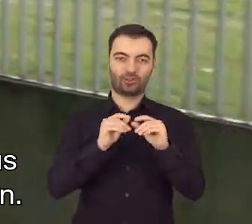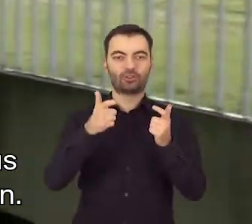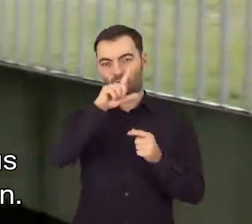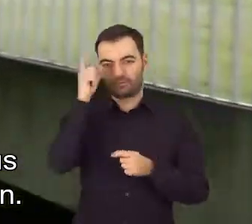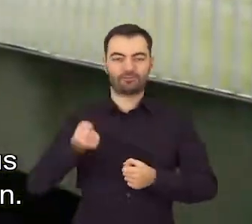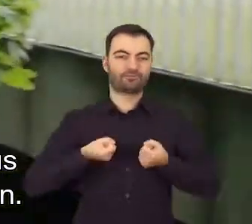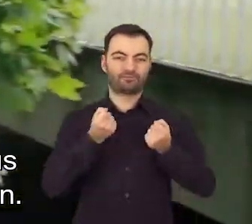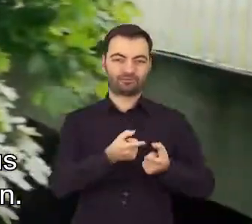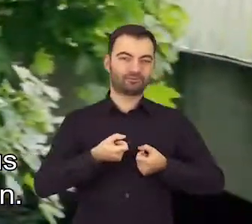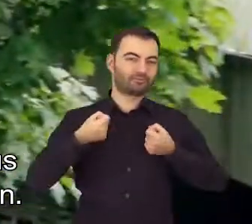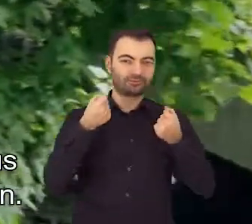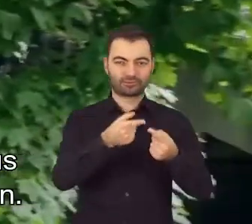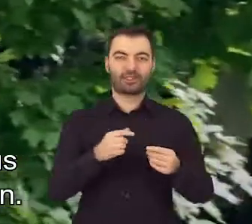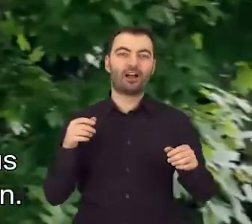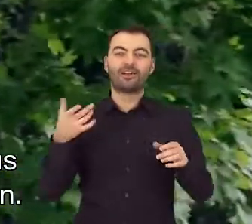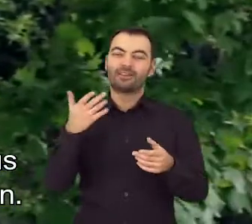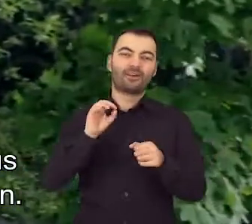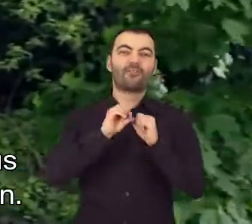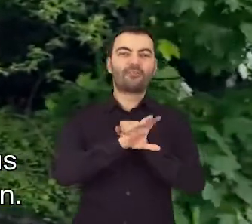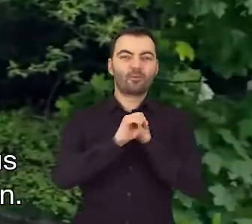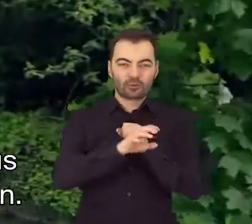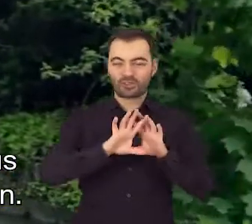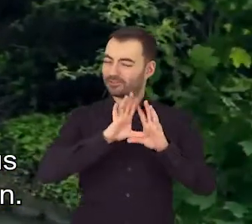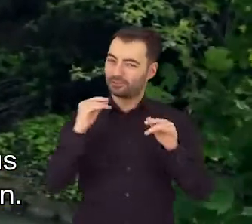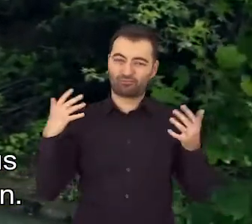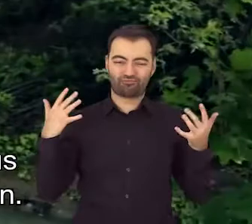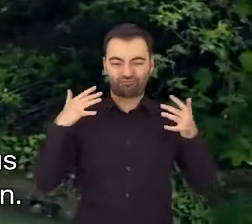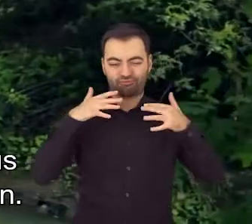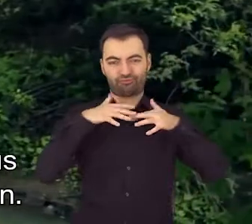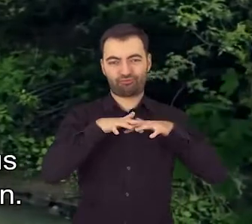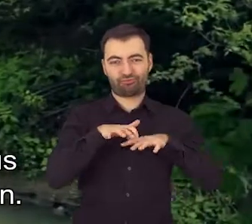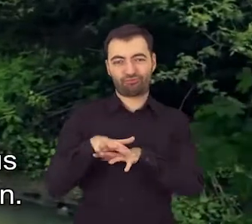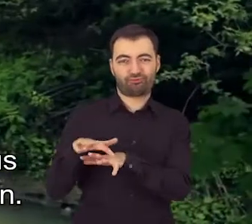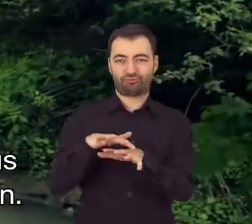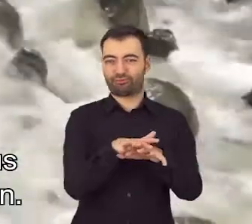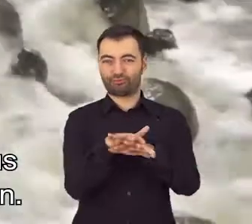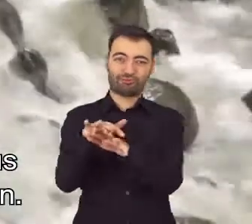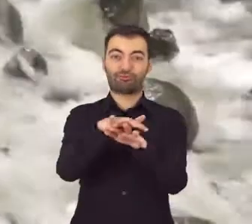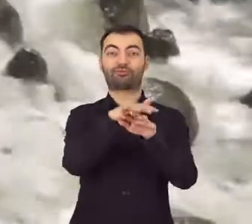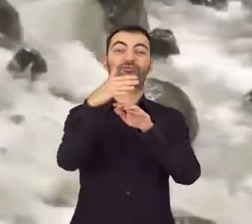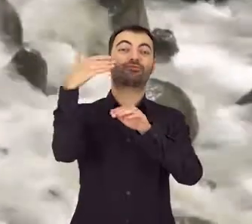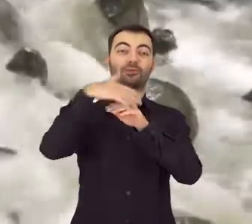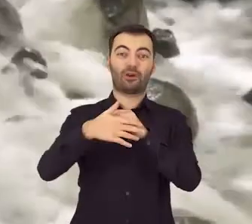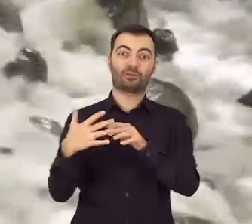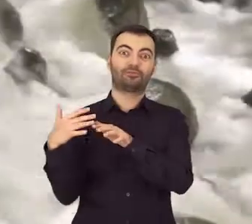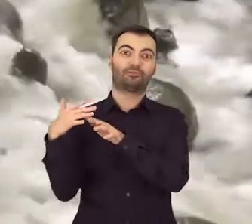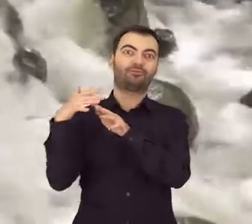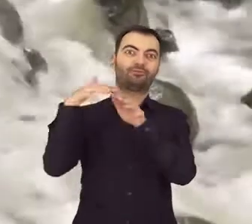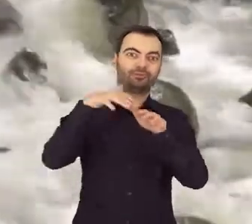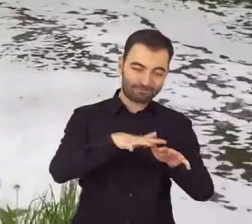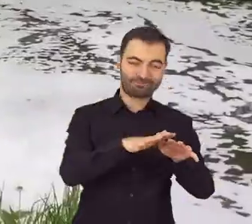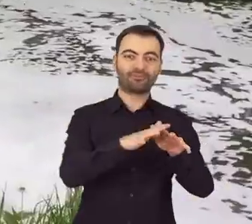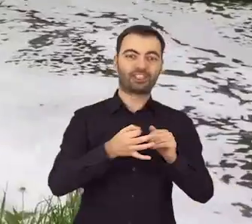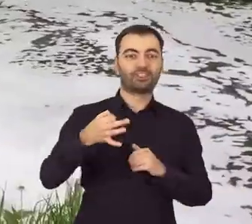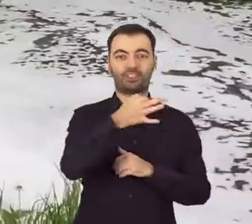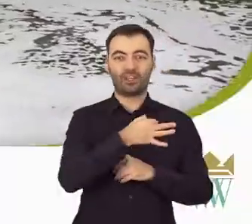trafia do potoku, co ludzie wrzucą, co ludzie wypuszczą w sensie ściekowym i w końcu to wszystko